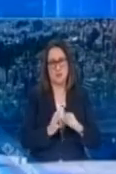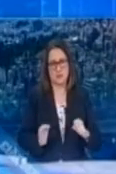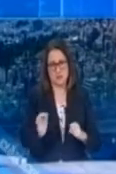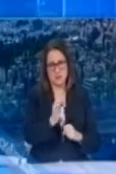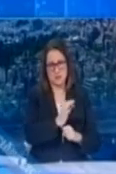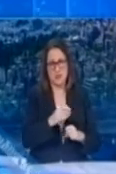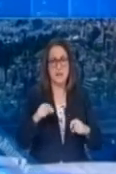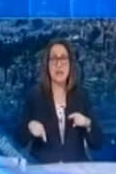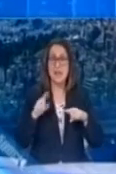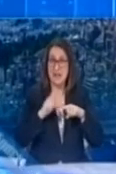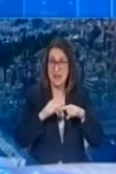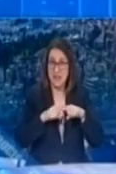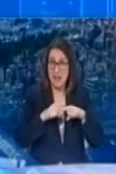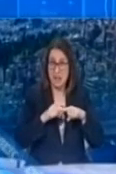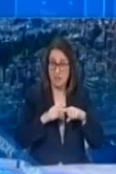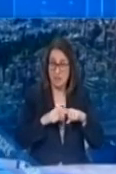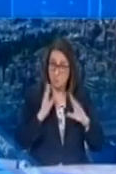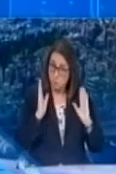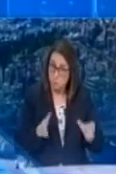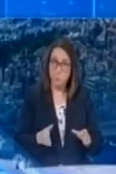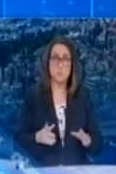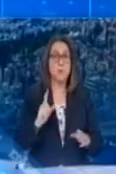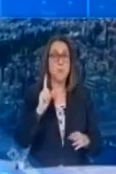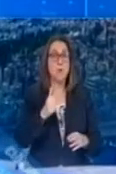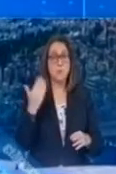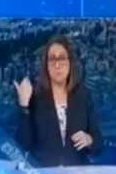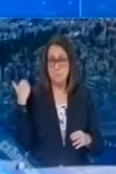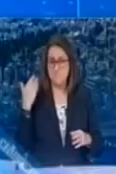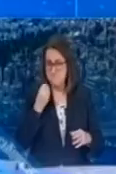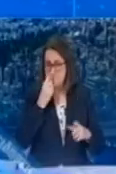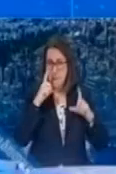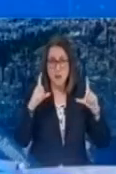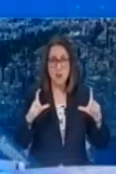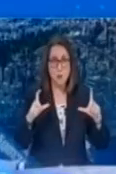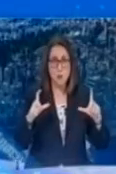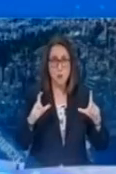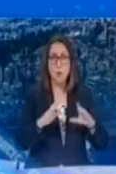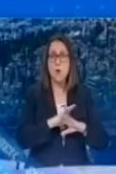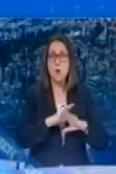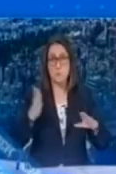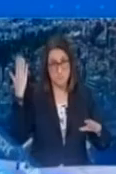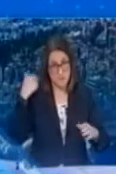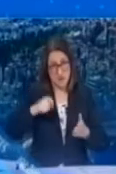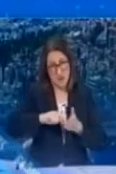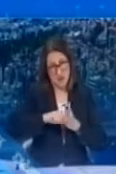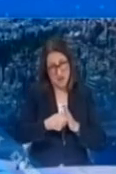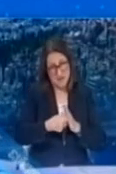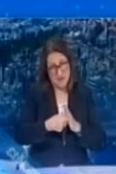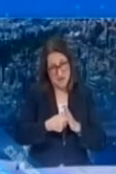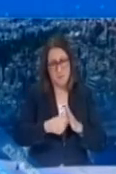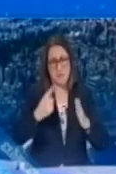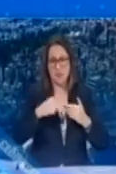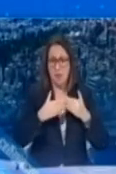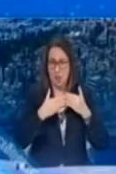ο νέος πτωχευτικός νόμος, αλλά και η μη ψήφιση νέων αντιλαϊκών νομοσχεδίων. Η χώρα βρίσκεται σε